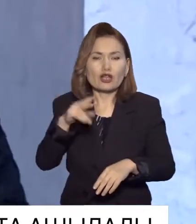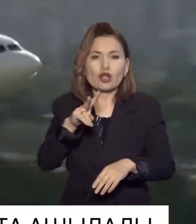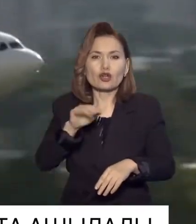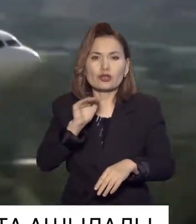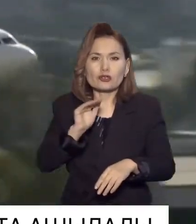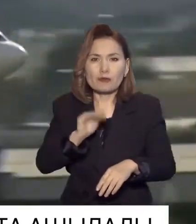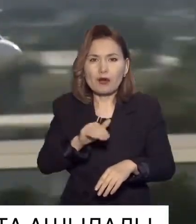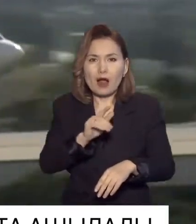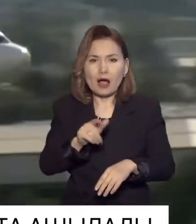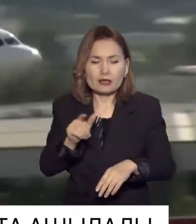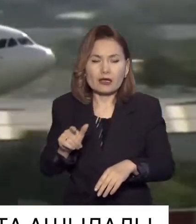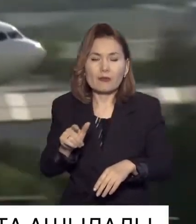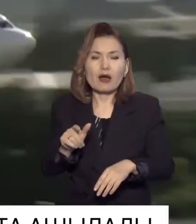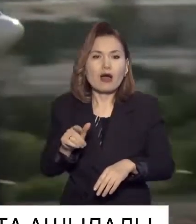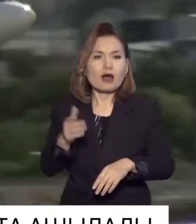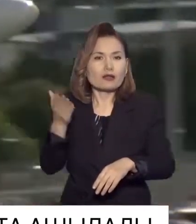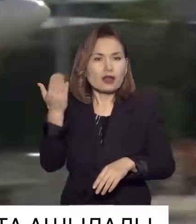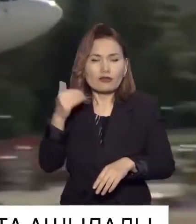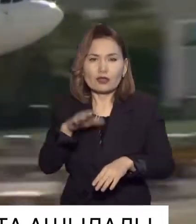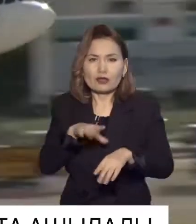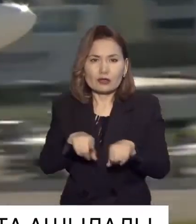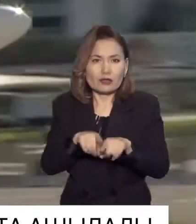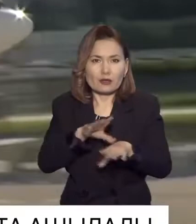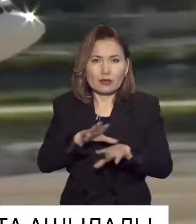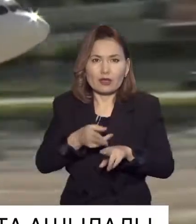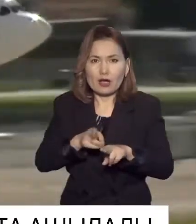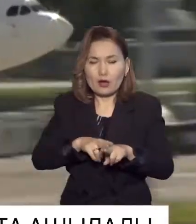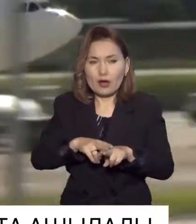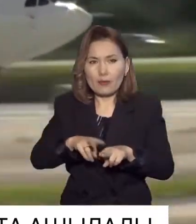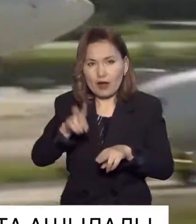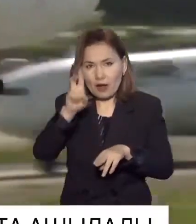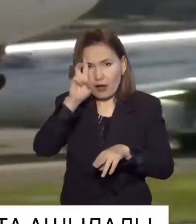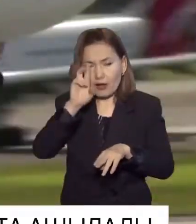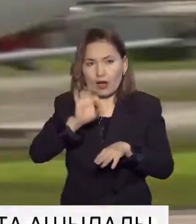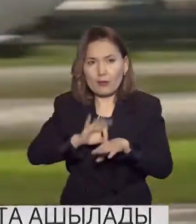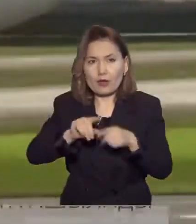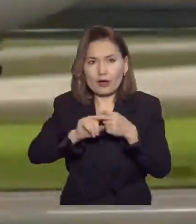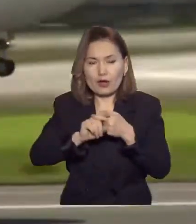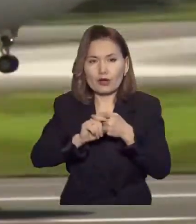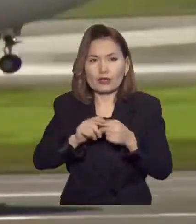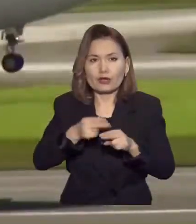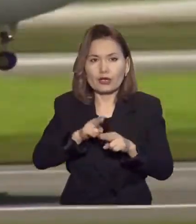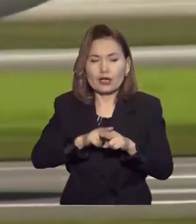200 мыңға да жетпепті. Ал пандемия басталғалы бұл ел COVID-тен